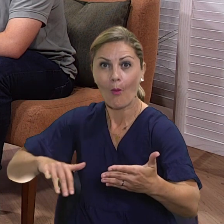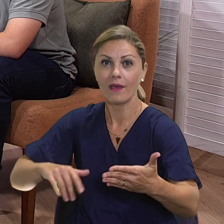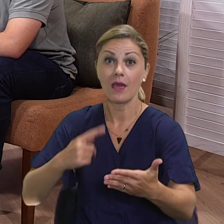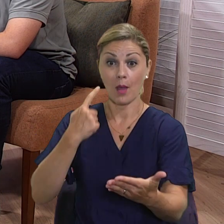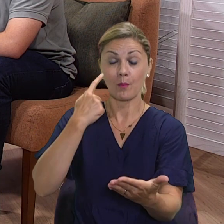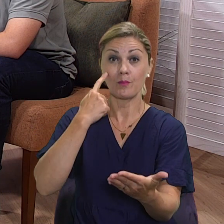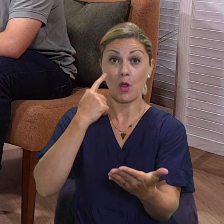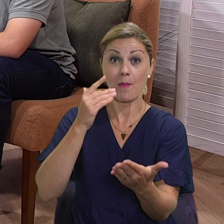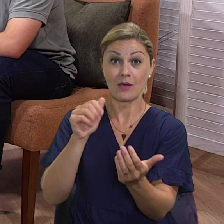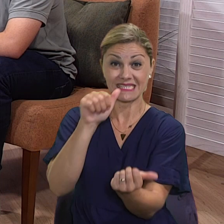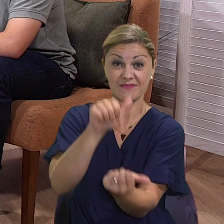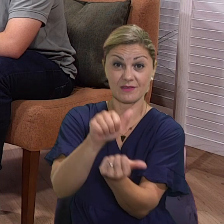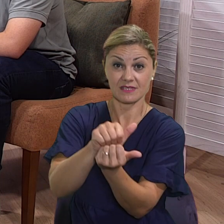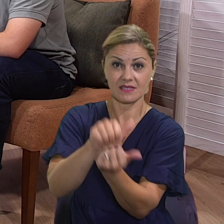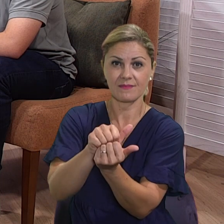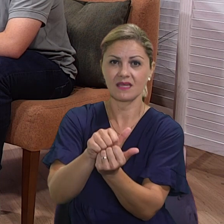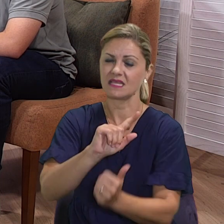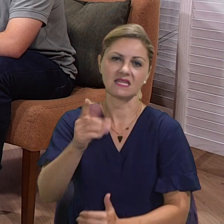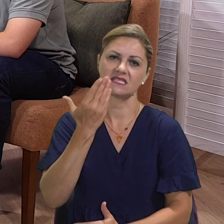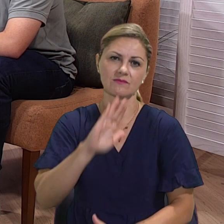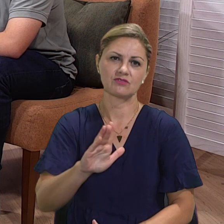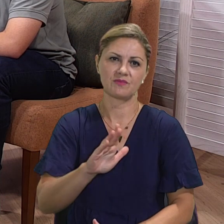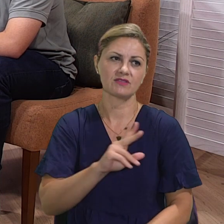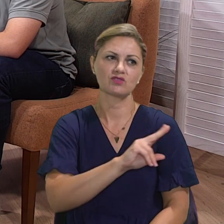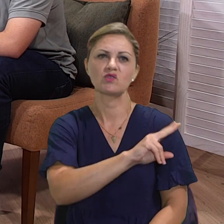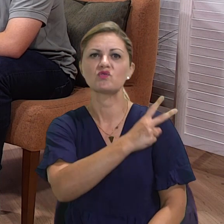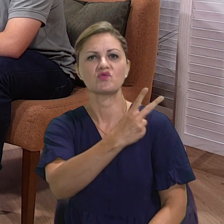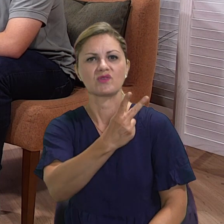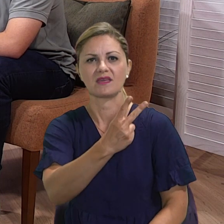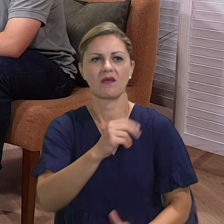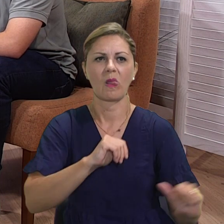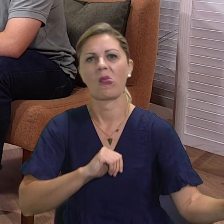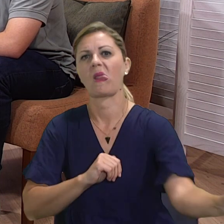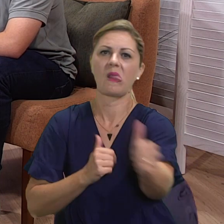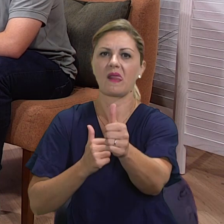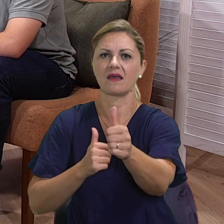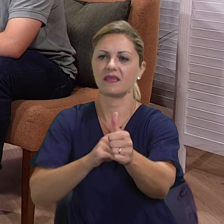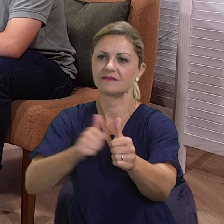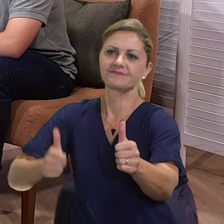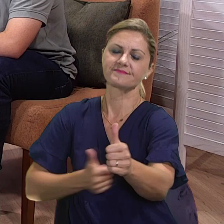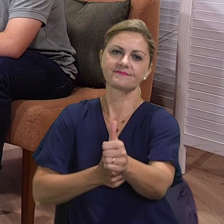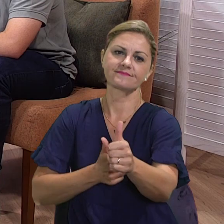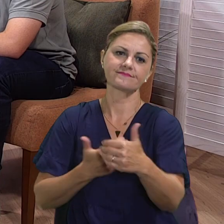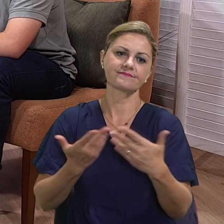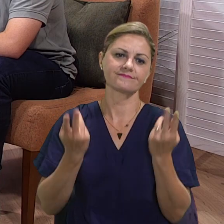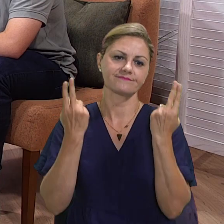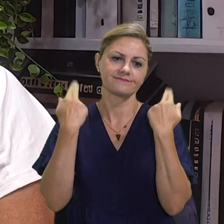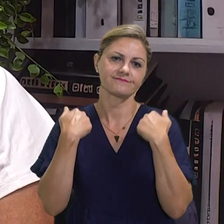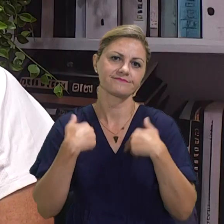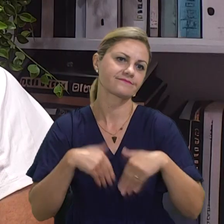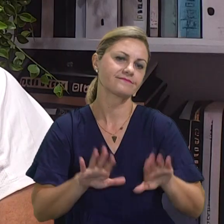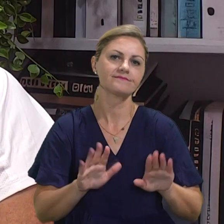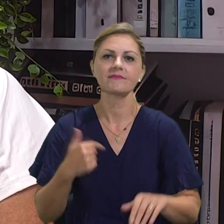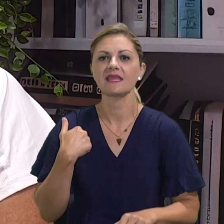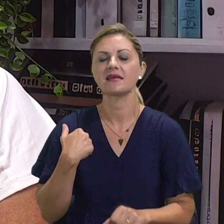ovih profesionalaca koji se time bavili, imali su iza sebe cijelu ekipu, kao i što su s faksa, onda imaju organizirali studente i sve, onda je to već izašlo na vidjelo, a